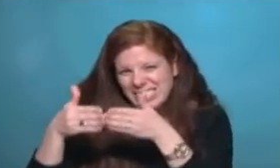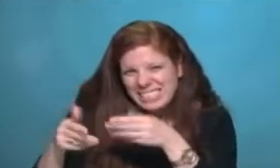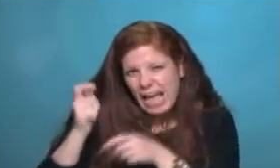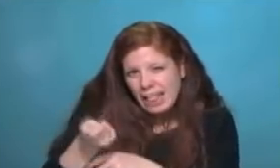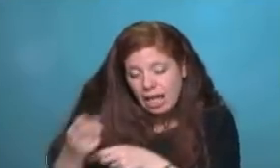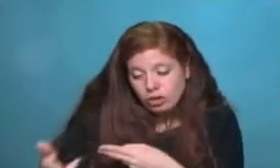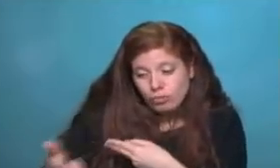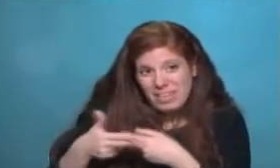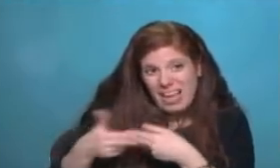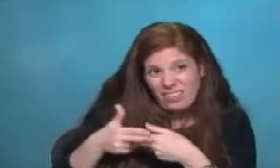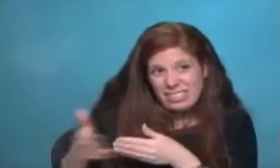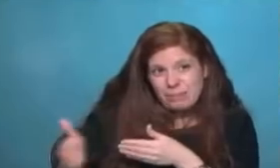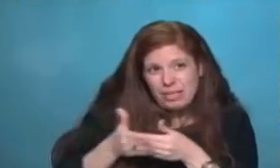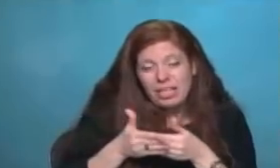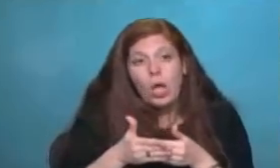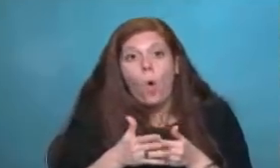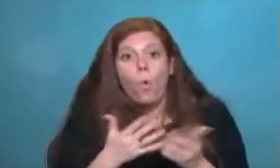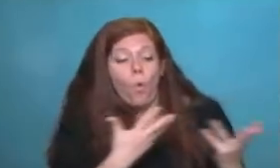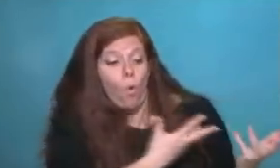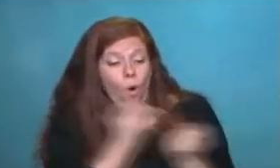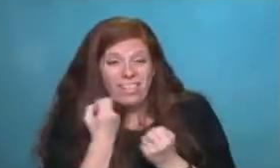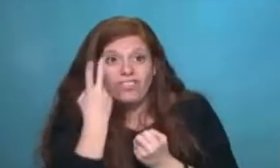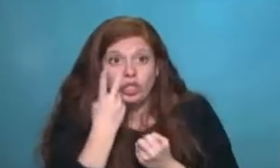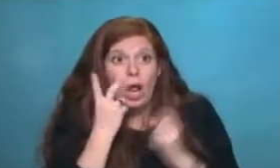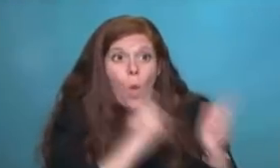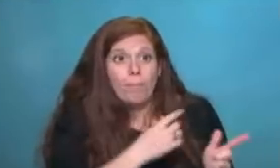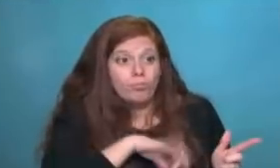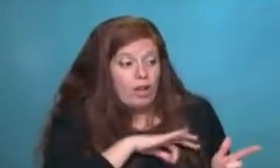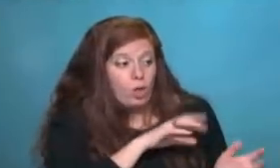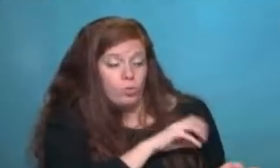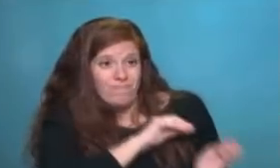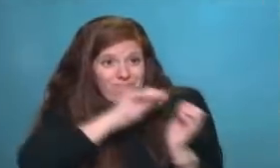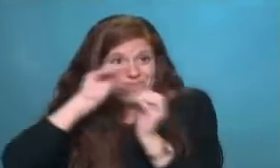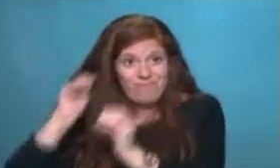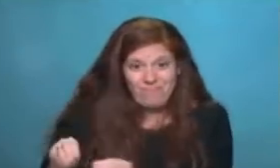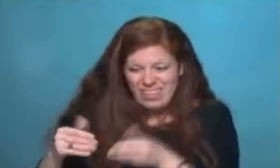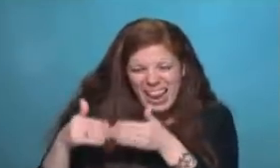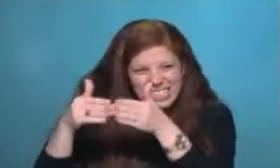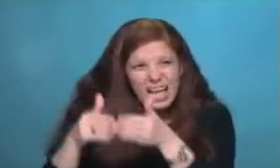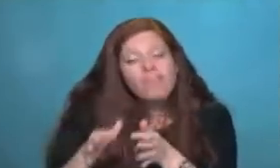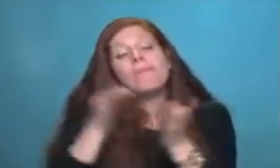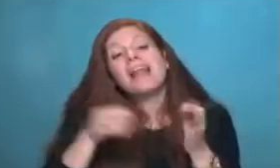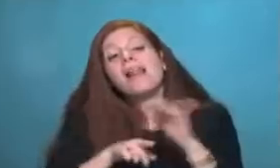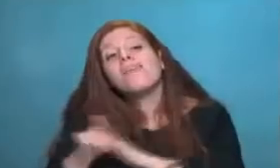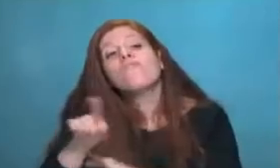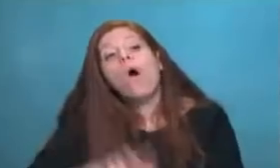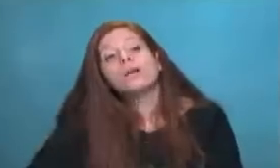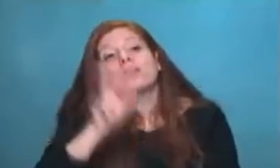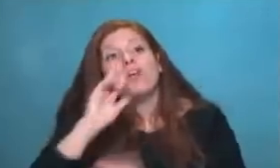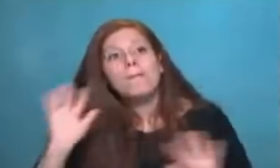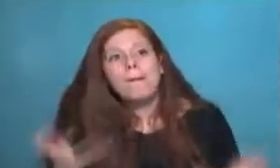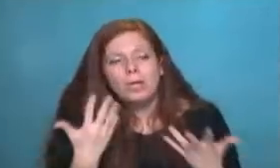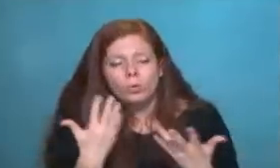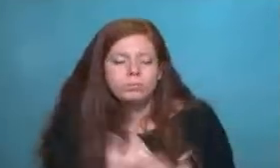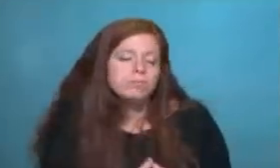ובעצם חוטף, פיזית לוקח שתי לוחמים שלנו אליו ומתחיל לברוח צפונה במהירות. התרגיל